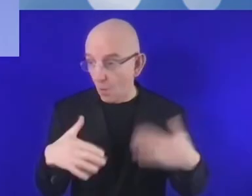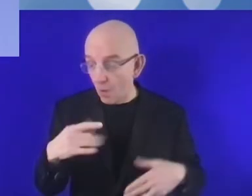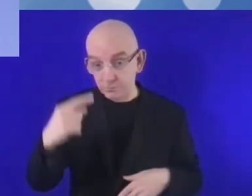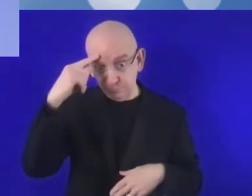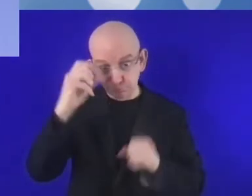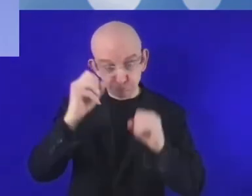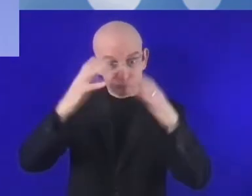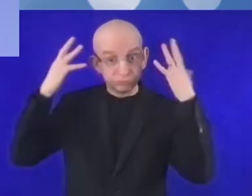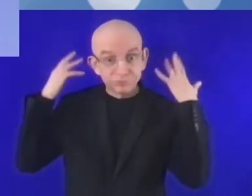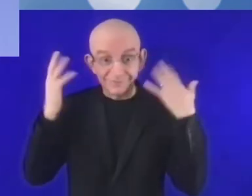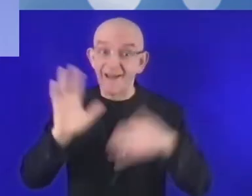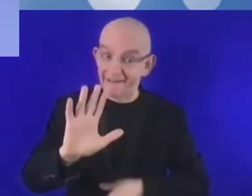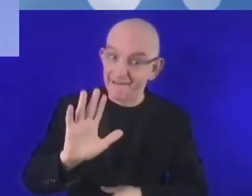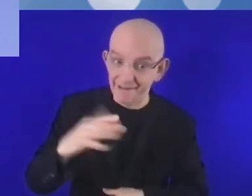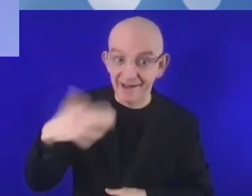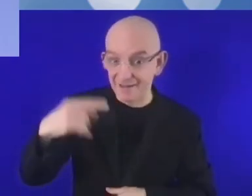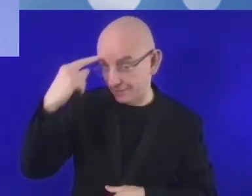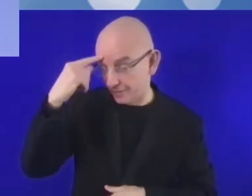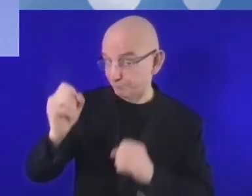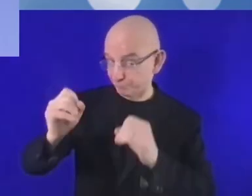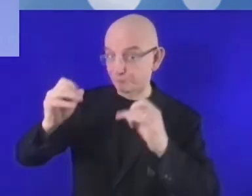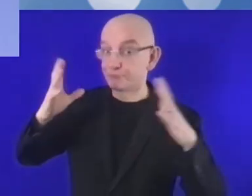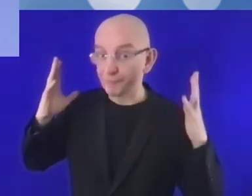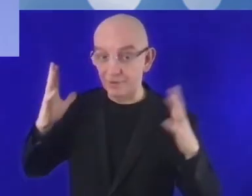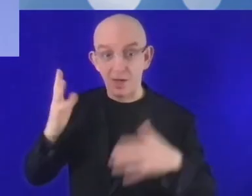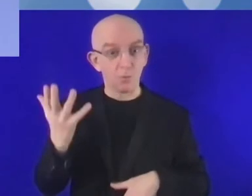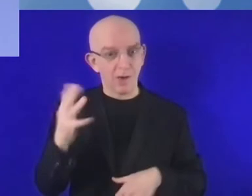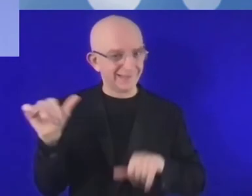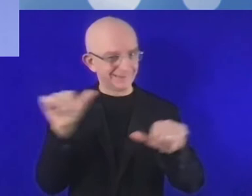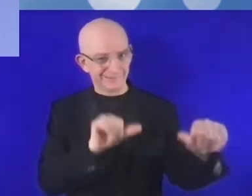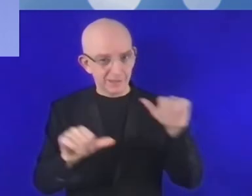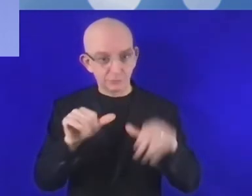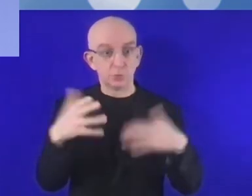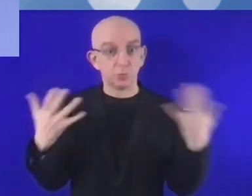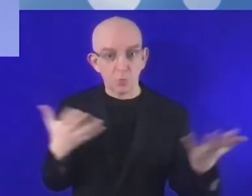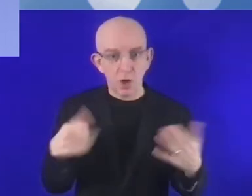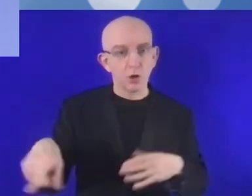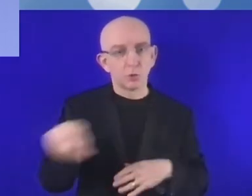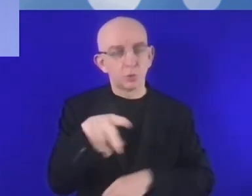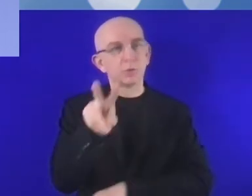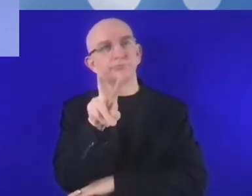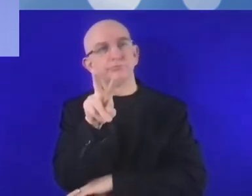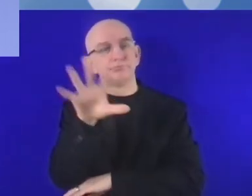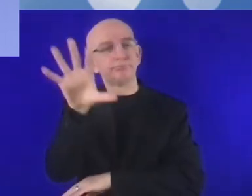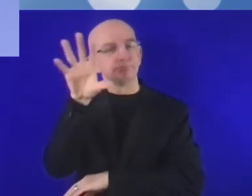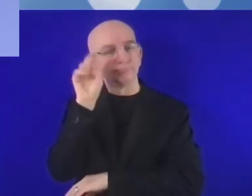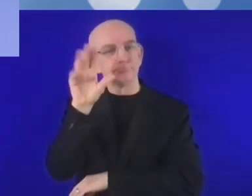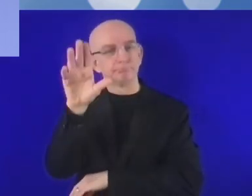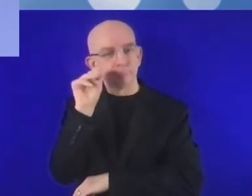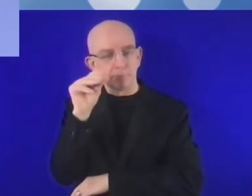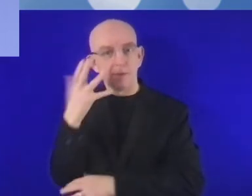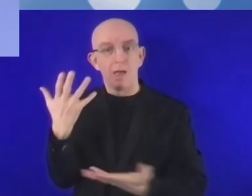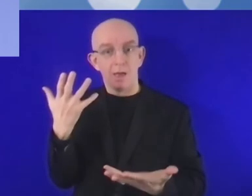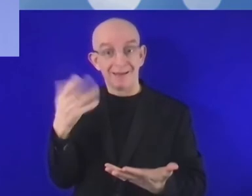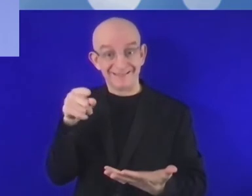تحت تأثير المحيط. عندما عرفت ذلك لأول مرة كنت مصدوما أن الصوت الذي